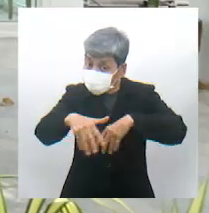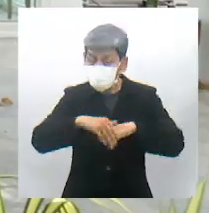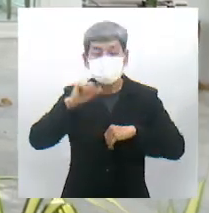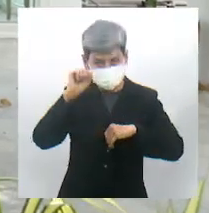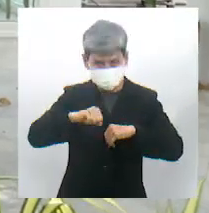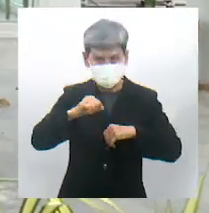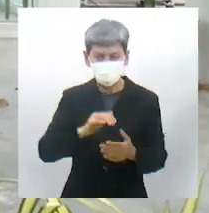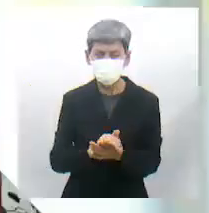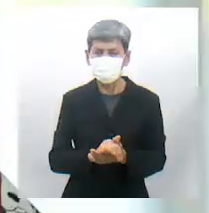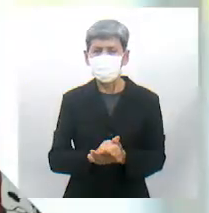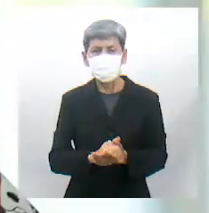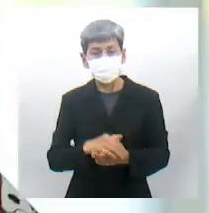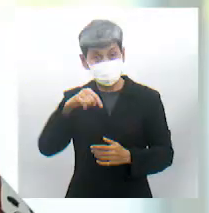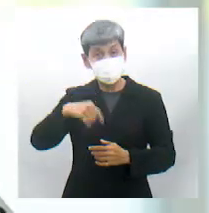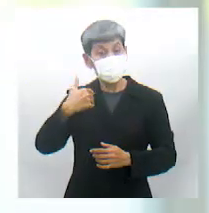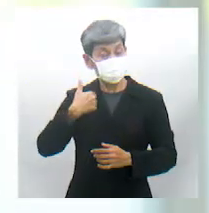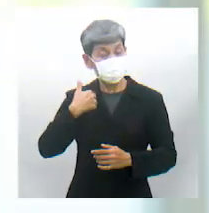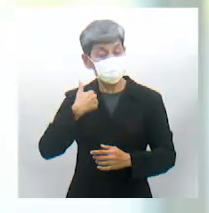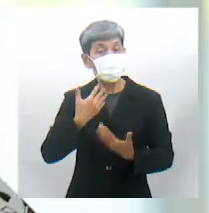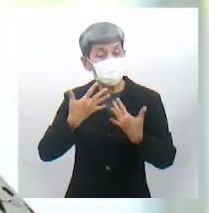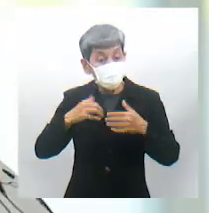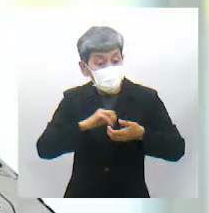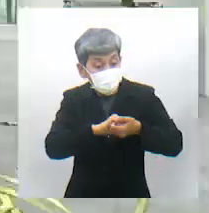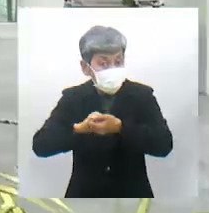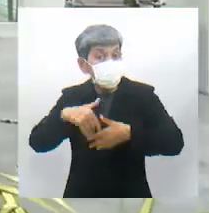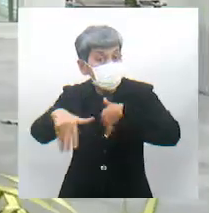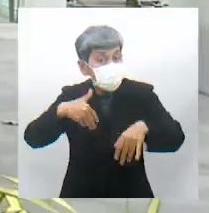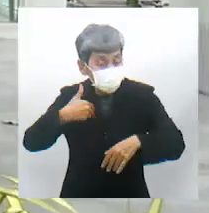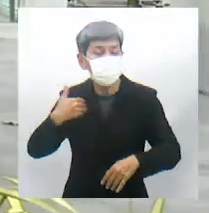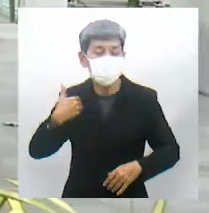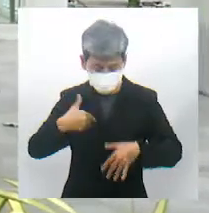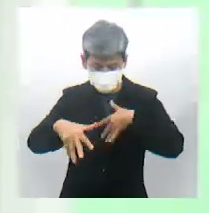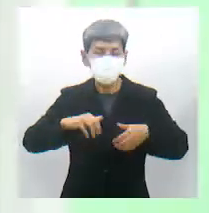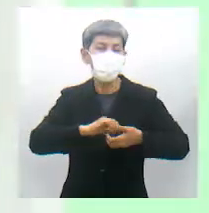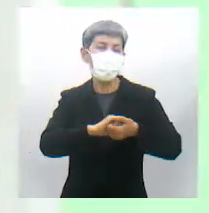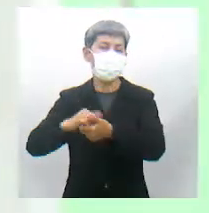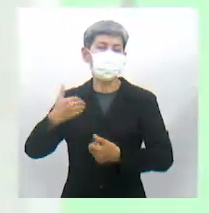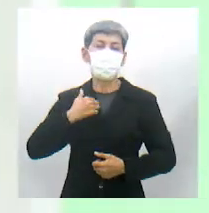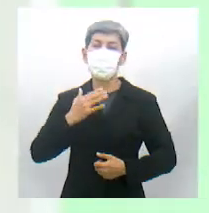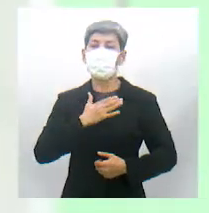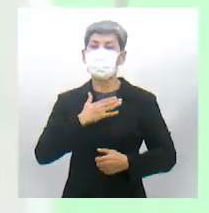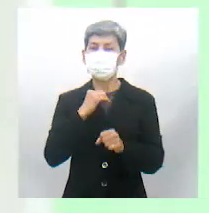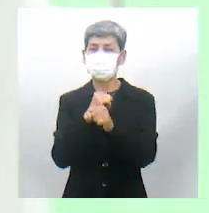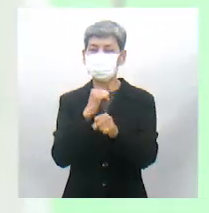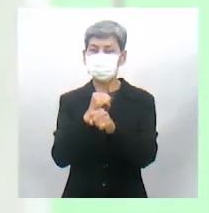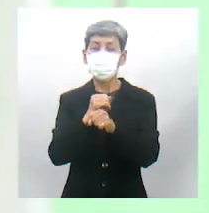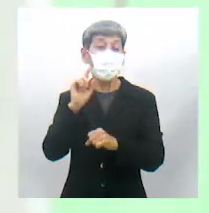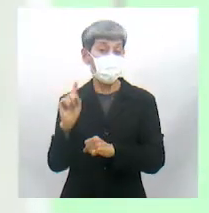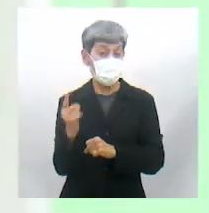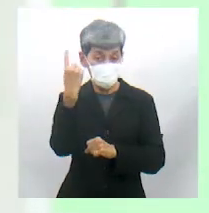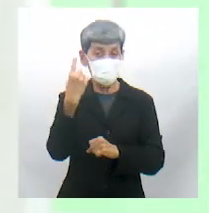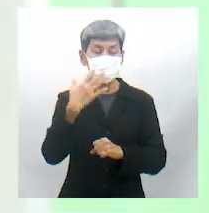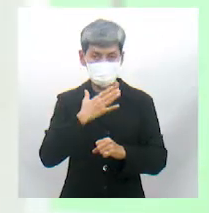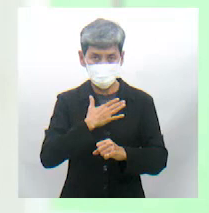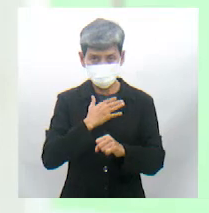ผม แล้วอย่างเราเนี่ยมีได้มีส่วนร่วมอะไรกับชุมชนบ้างไหมครับ มีครับ เราก็จะมาทำเมื่อก่อนเราแรกๆเลยนะ